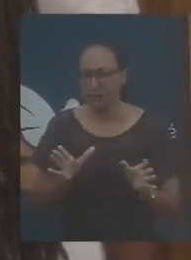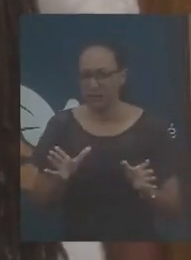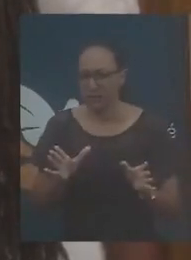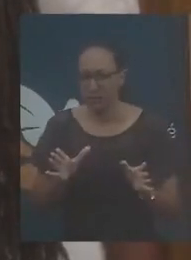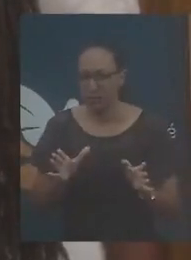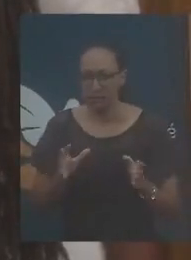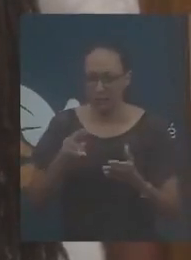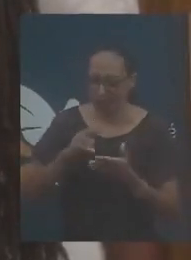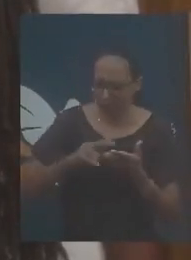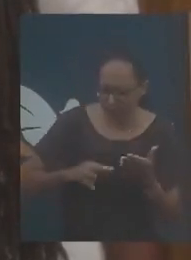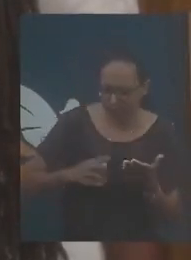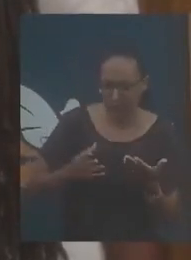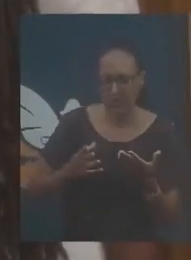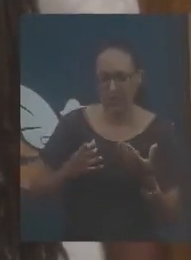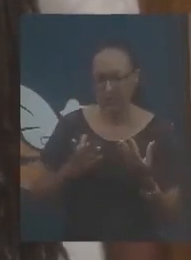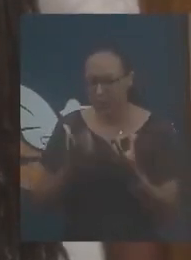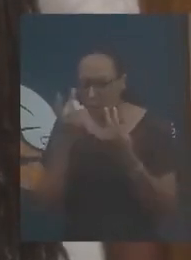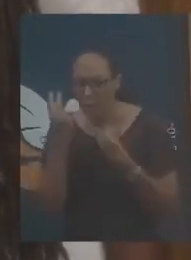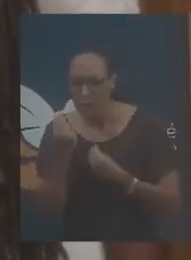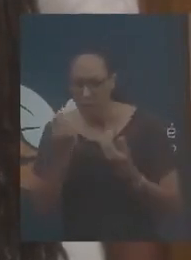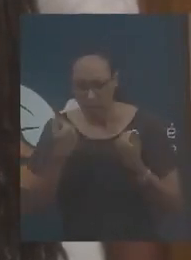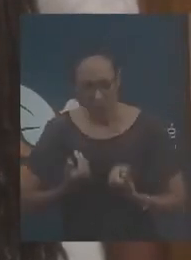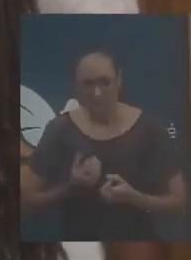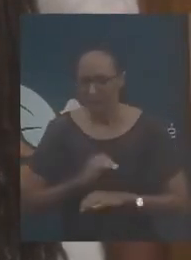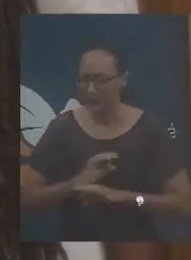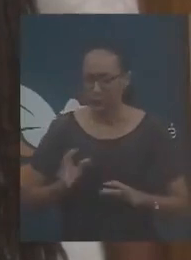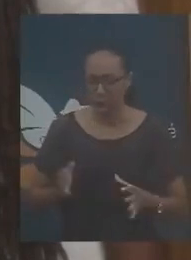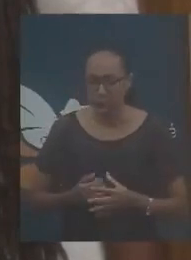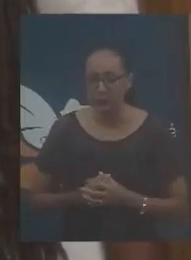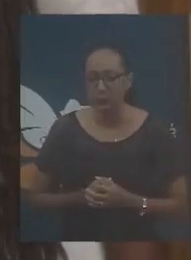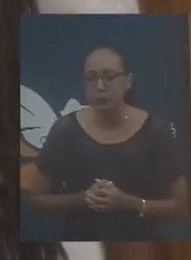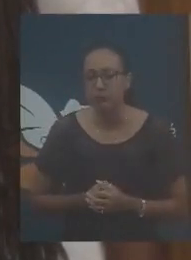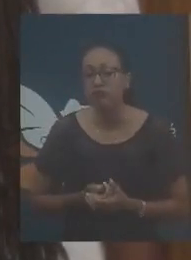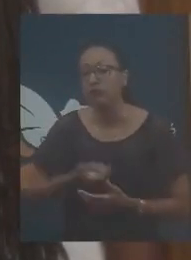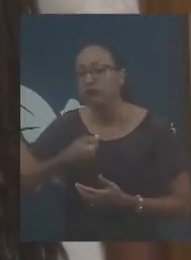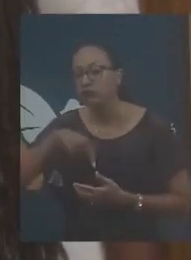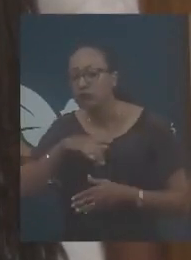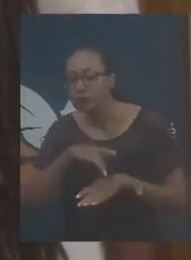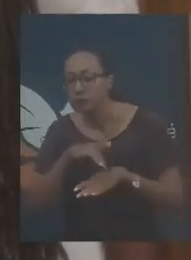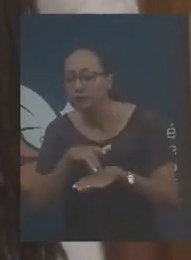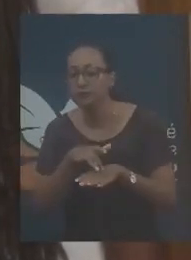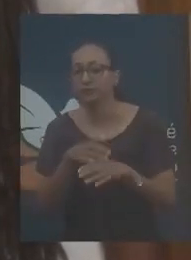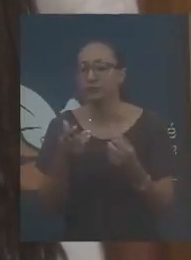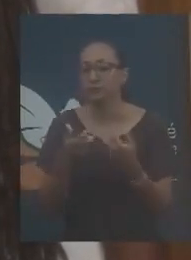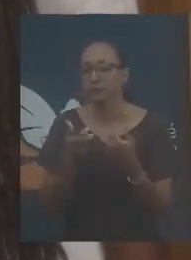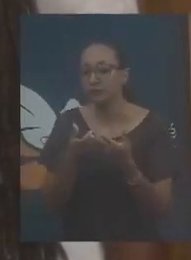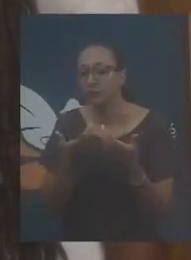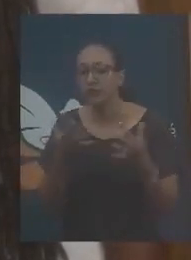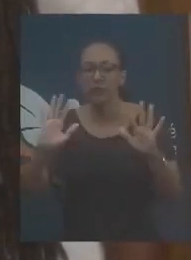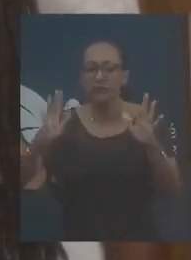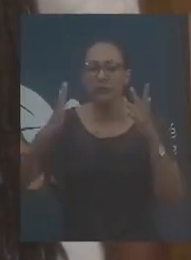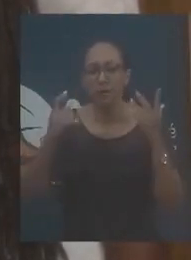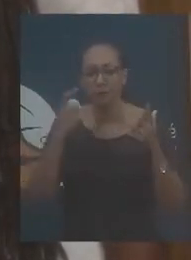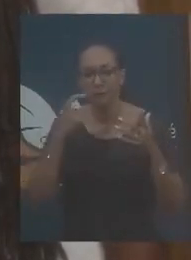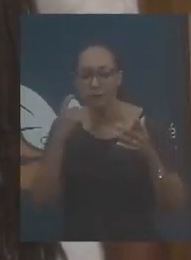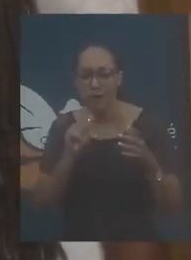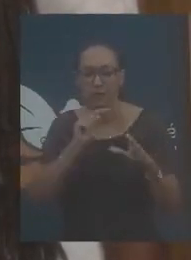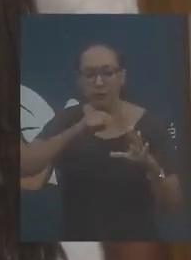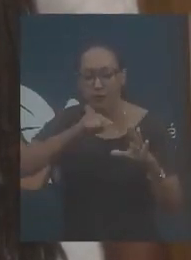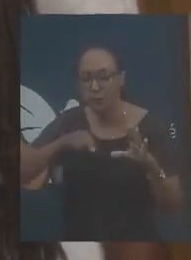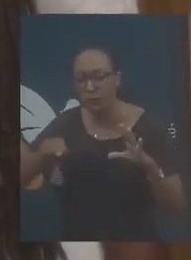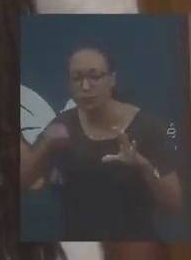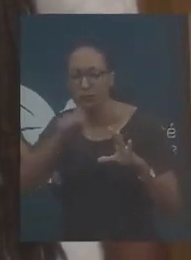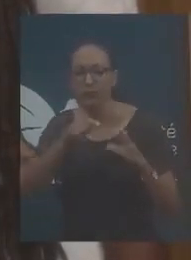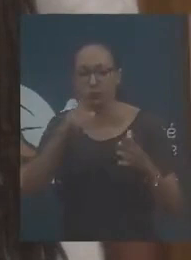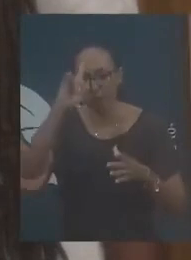et de comprendre. Alors, lorsque nous passons dans nos forêts, ce sont des guyères que nous rencontrons. Parce que vous allez voir